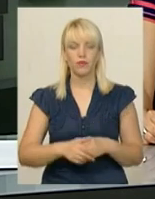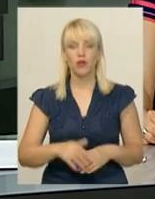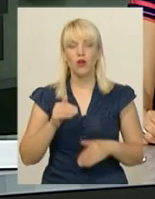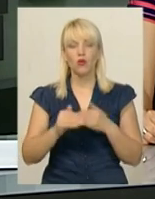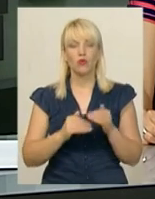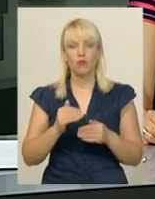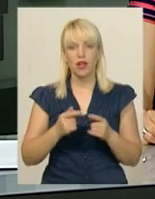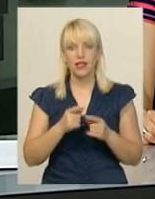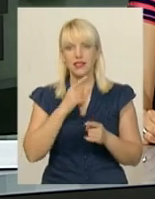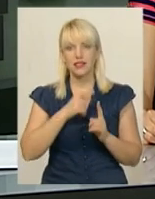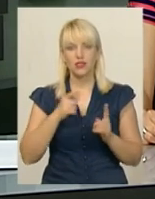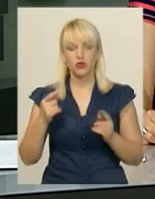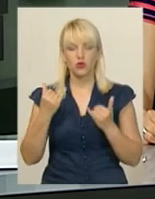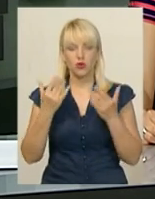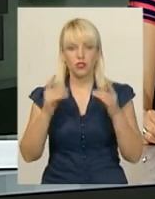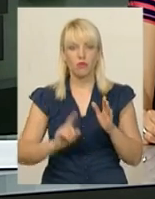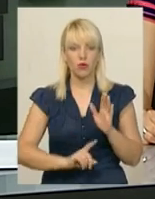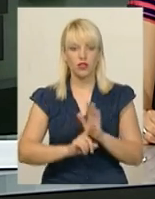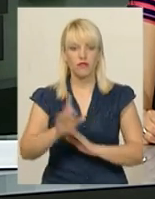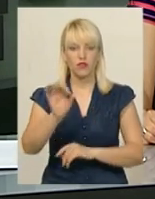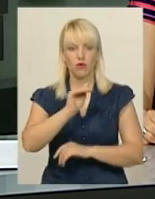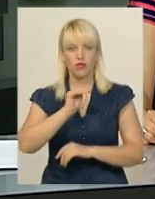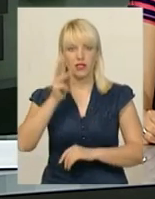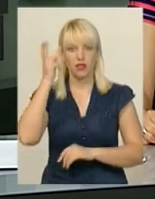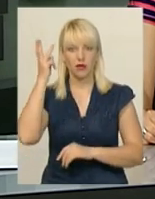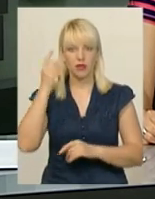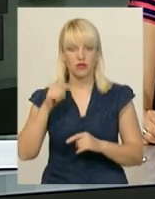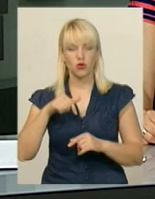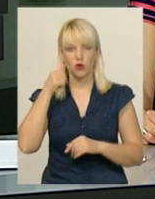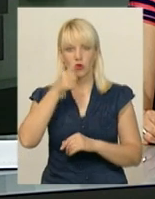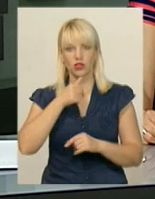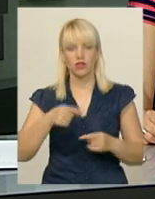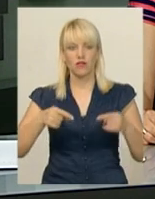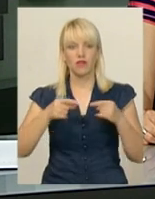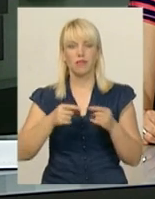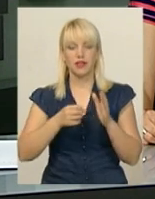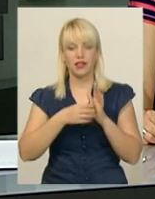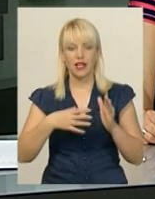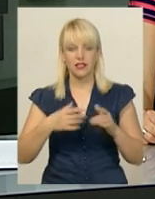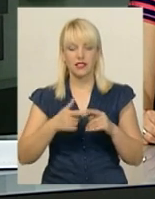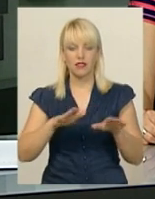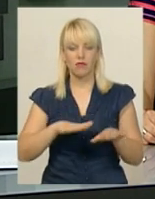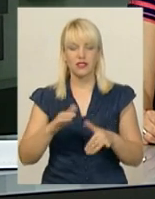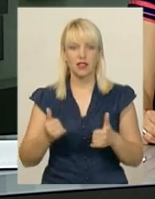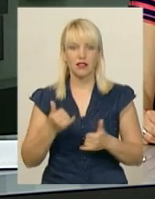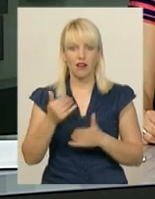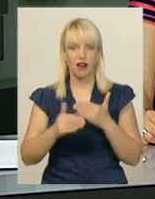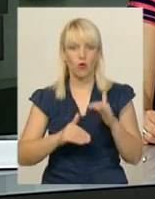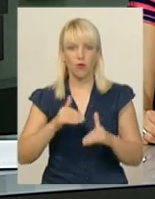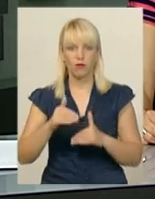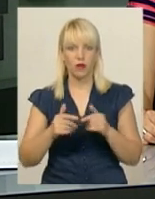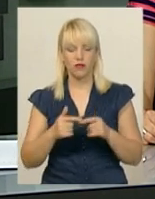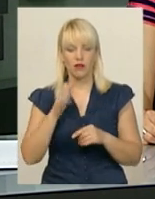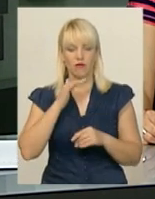Купальний сезон сьогодні офіційно розпочався на Хмельниччині. Цьогоріч в області визначили 15 санкціонованих місць для купання. Воду та